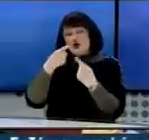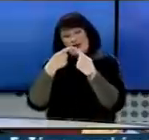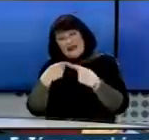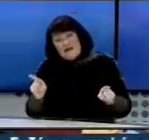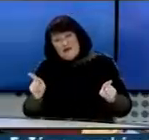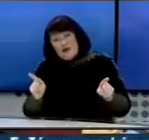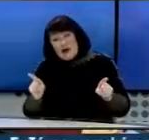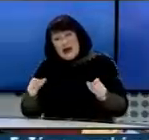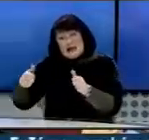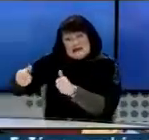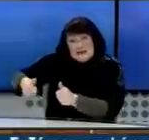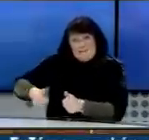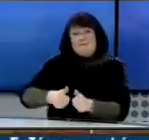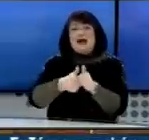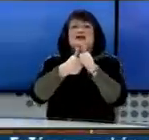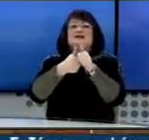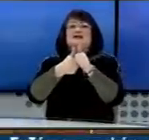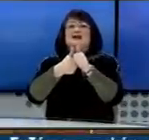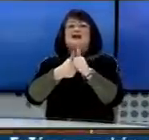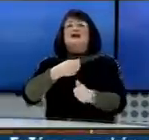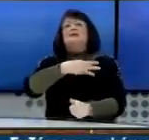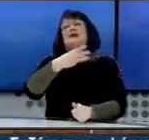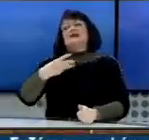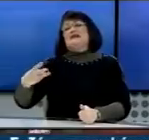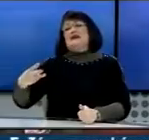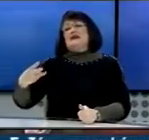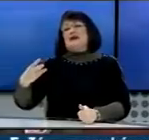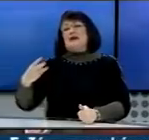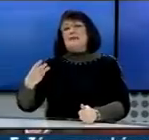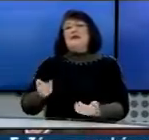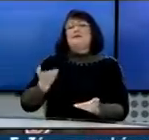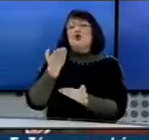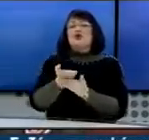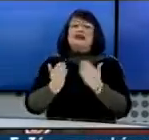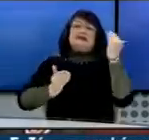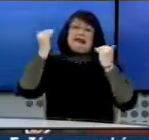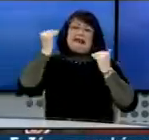διαφοροποιηθείτε, συνταχθήκατε πλήρως με την πρόταση δυσπιστίας του ΣΥΡΙΖΑ.